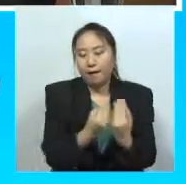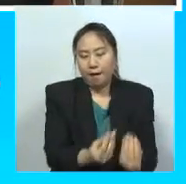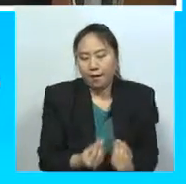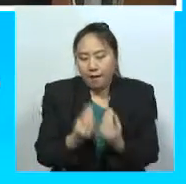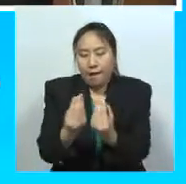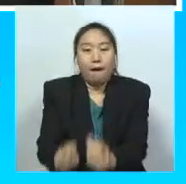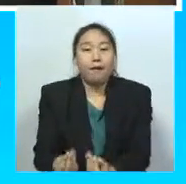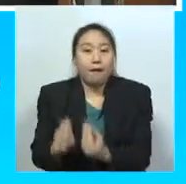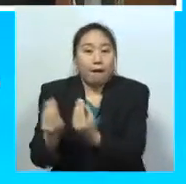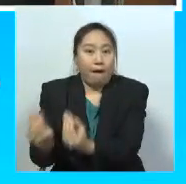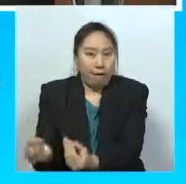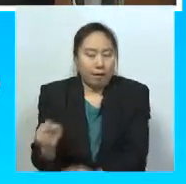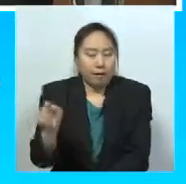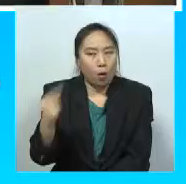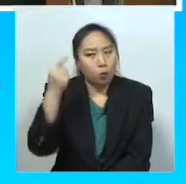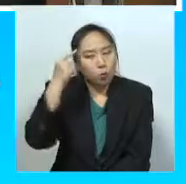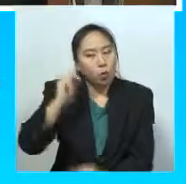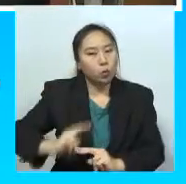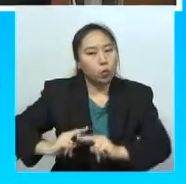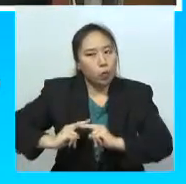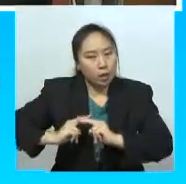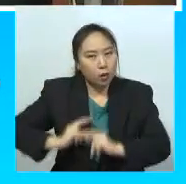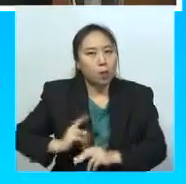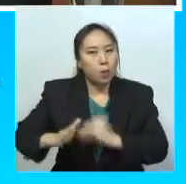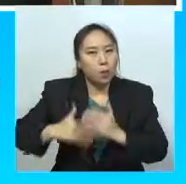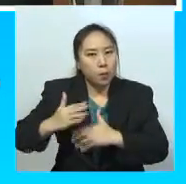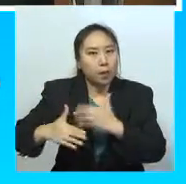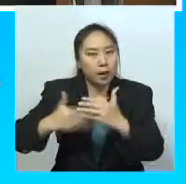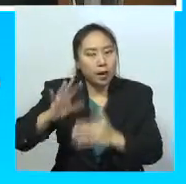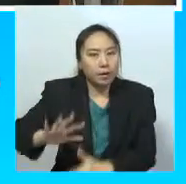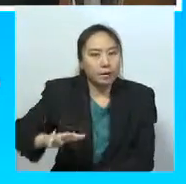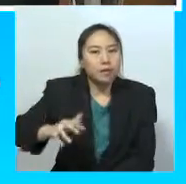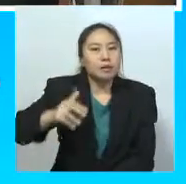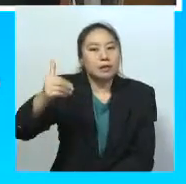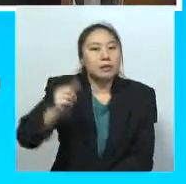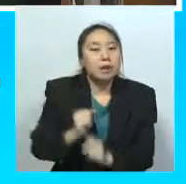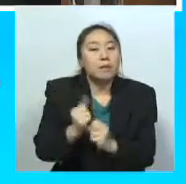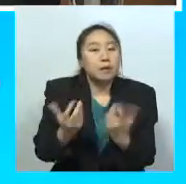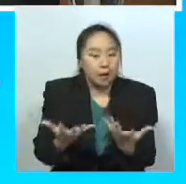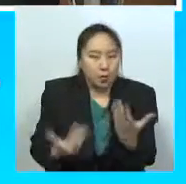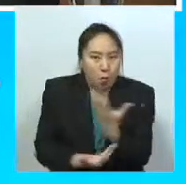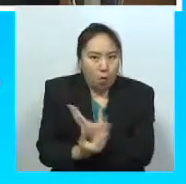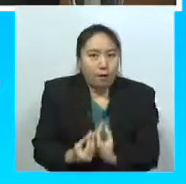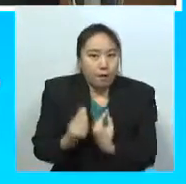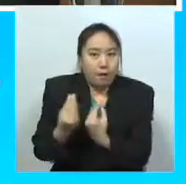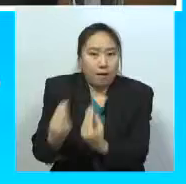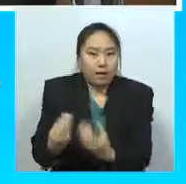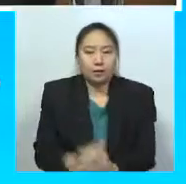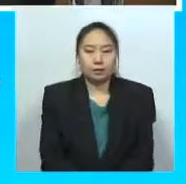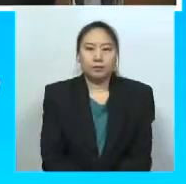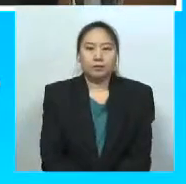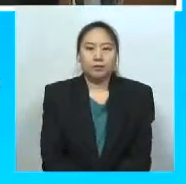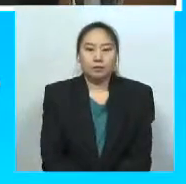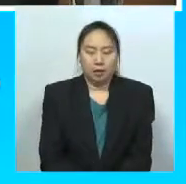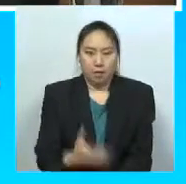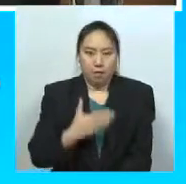ครับเขาต้องรู้ว่าเขาจะพัฒนาให้ตัวเองเขาดีขึ้นได้อย่างไรนะแล้วผมเรียนยืนยันว่าต้องท